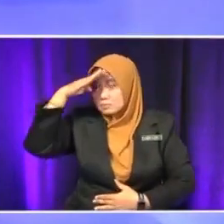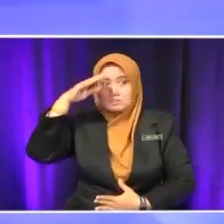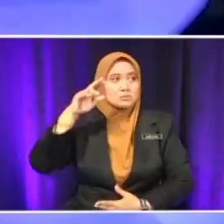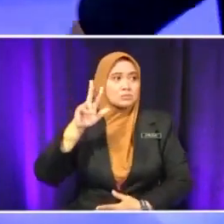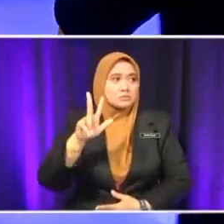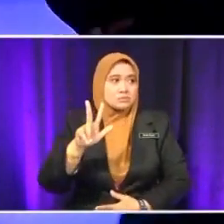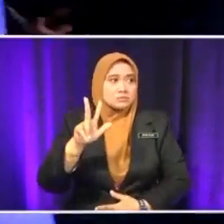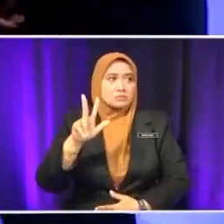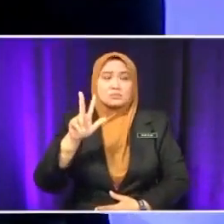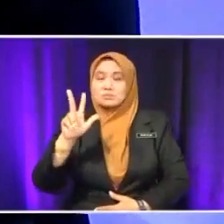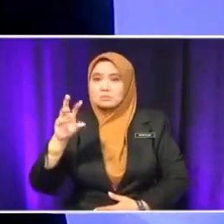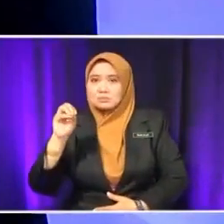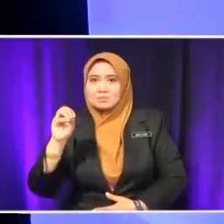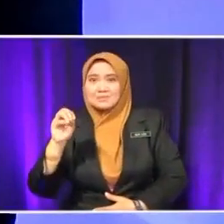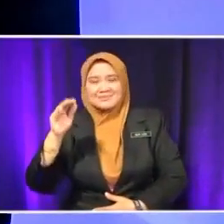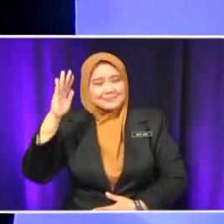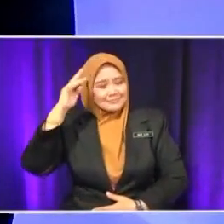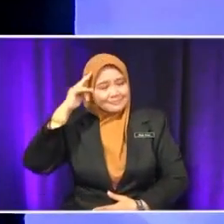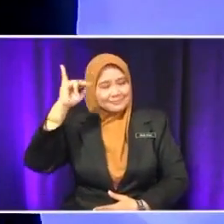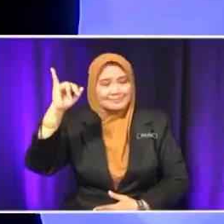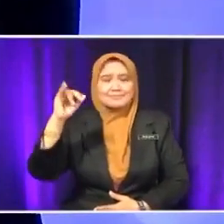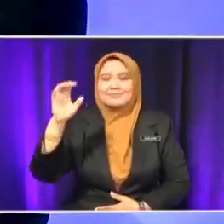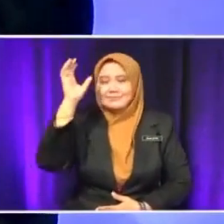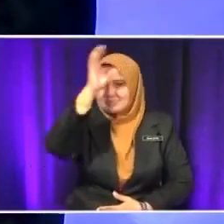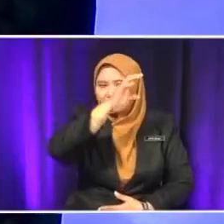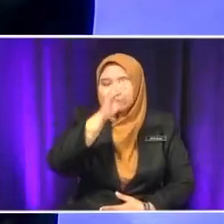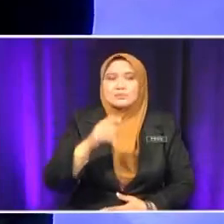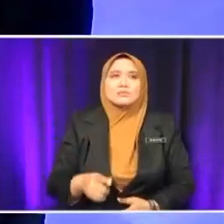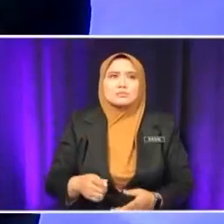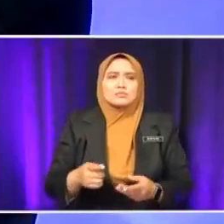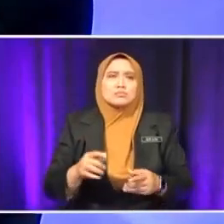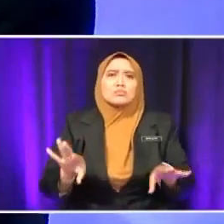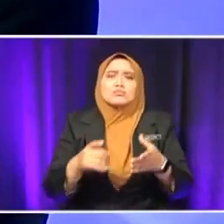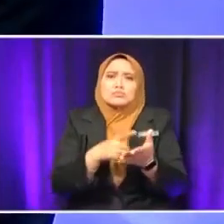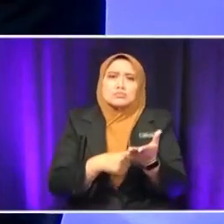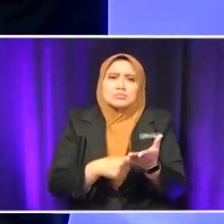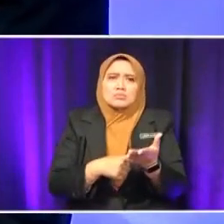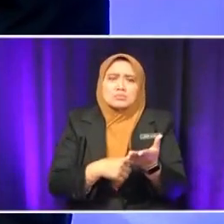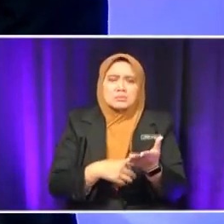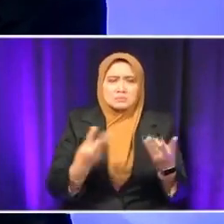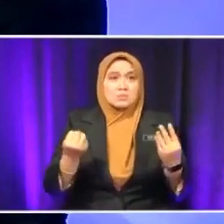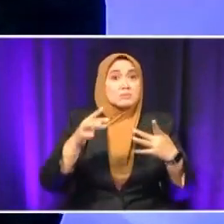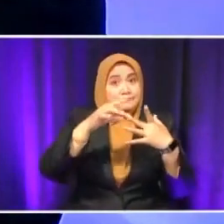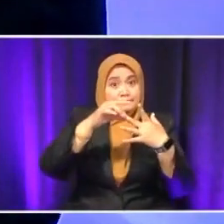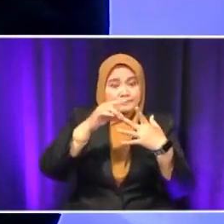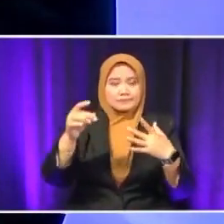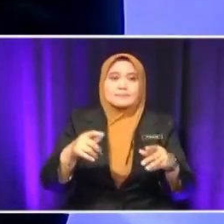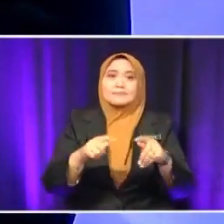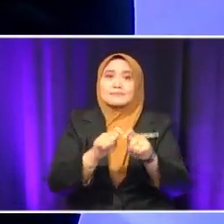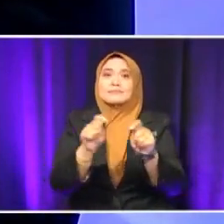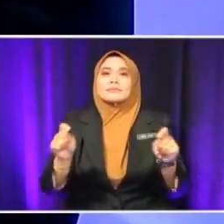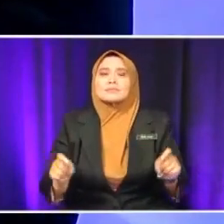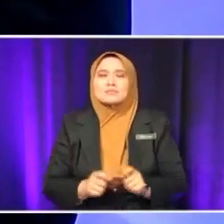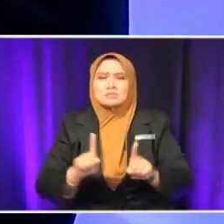330. Hi Chris. Hi cikgu. Tengah buat apa ni? Tengah fikir cuti cikgu, nak pilih tempat ni, Alor Setar, JB